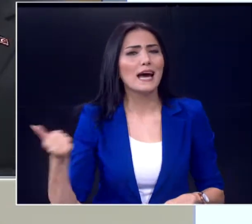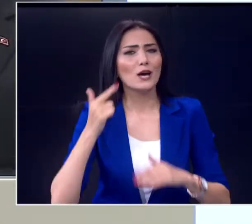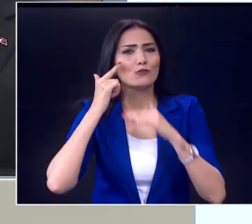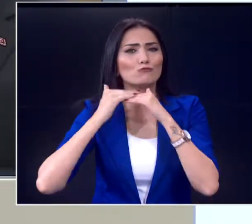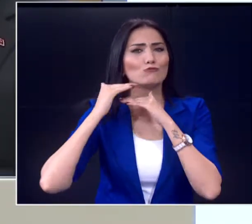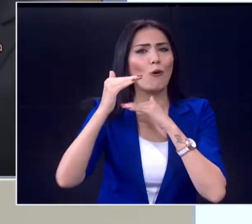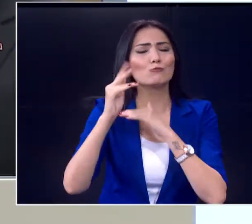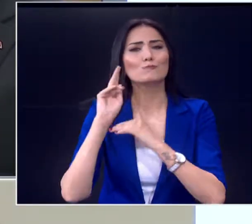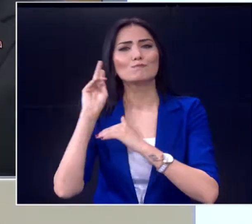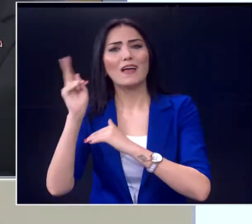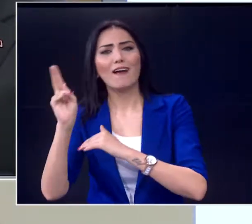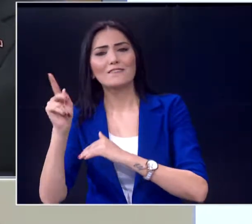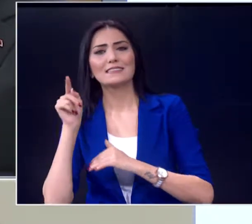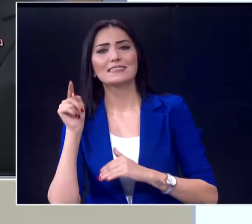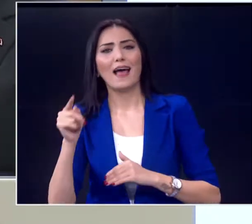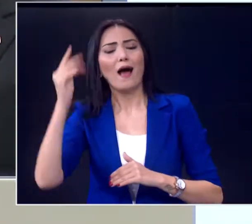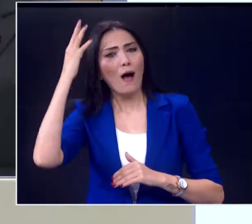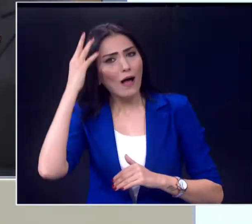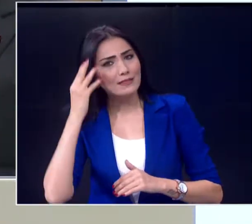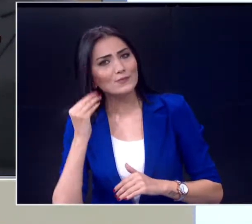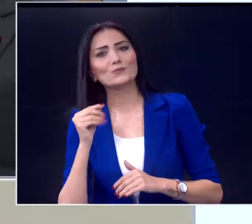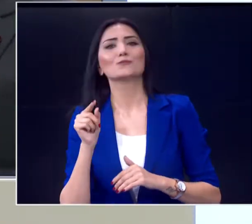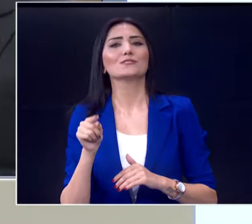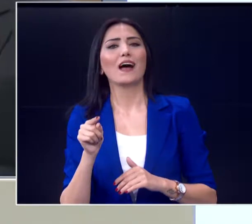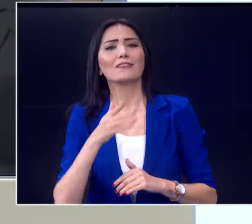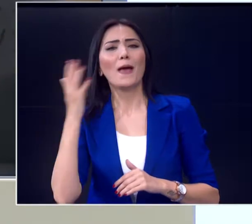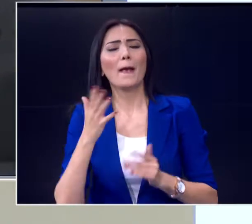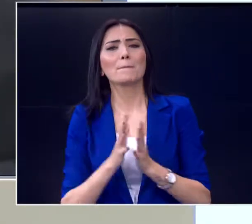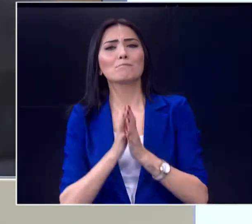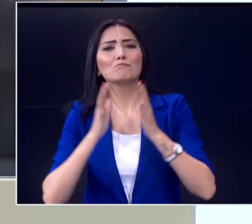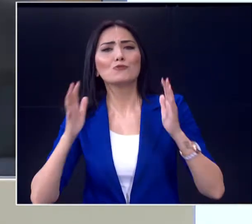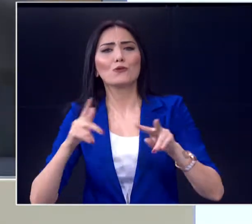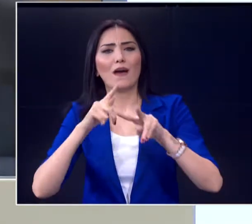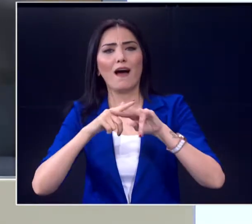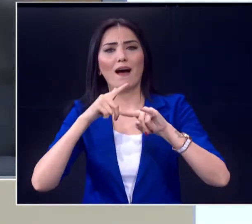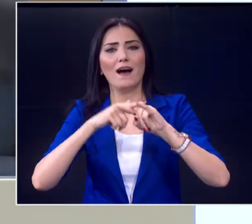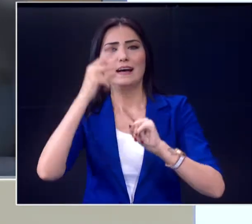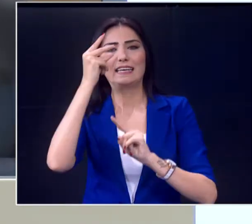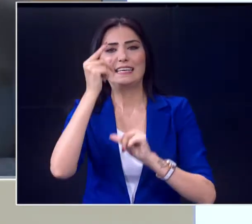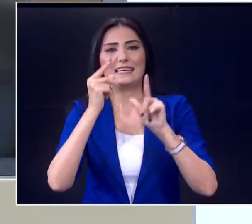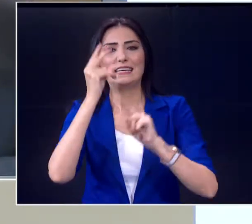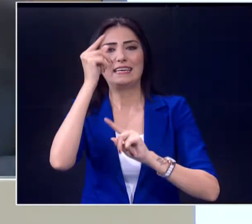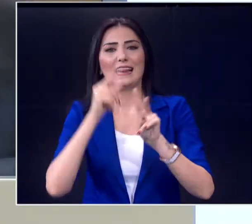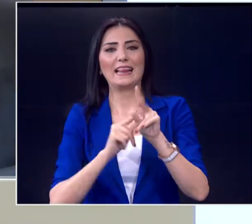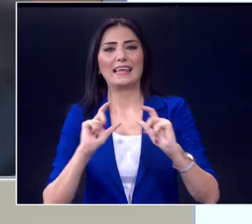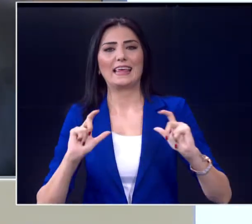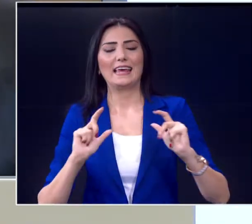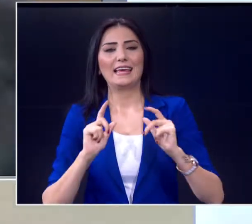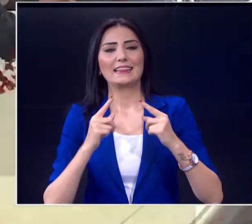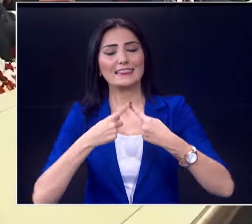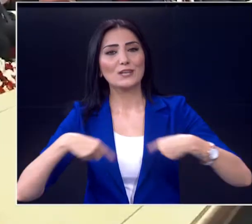toplum tarafından anlaşılan en büyük ahilik teşkilatısınız.